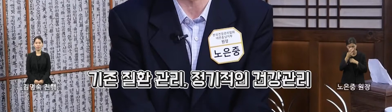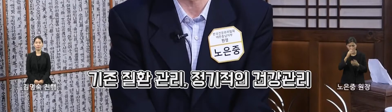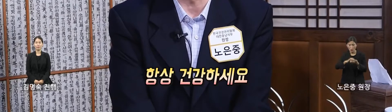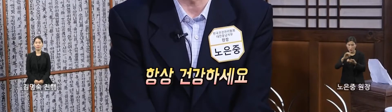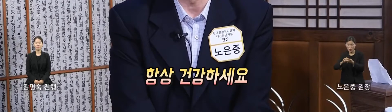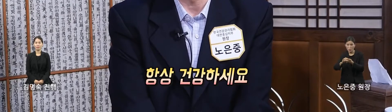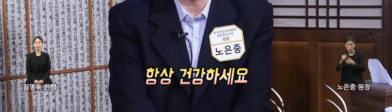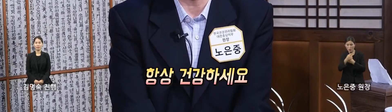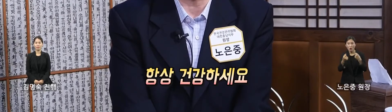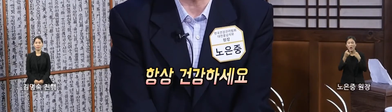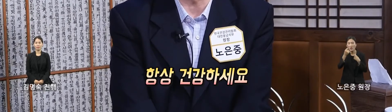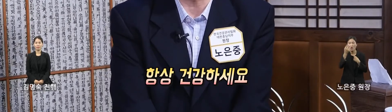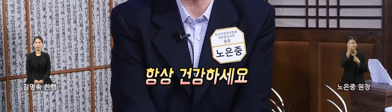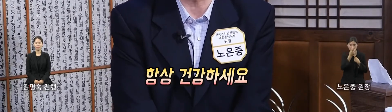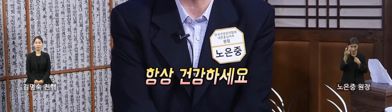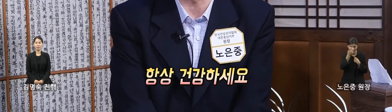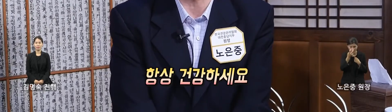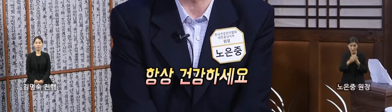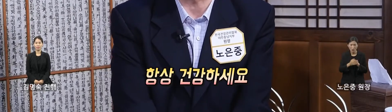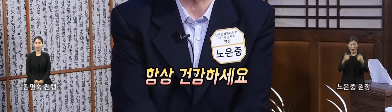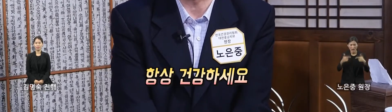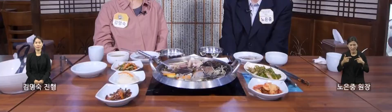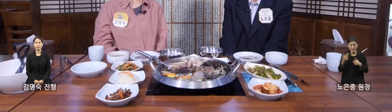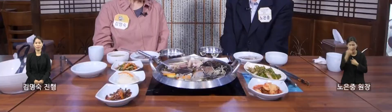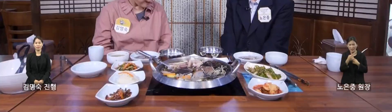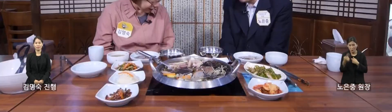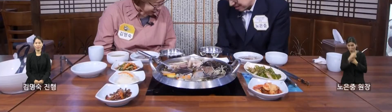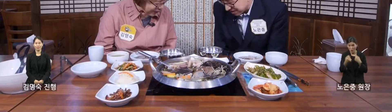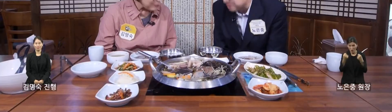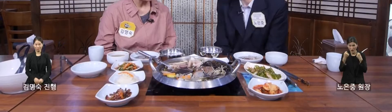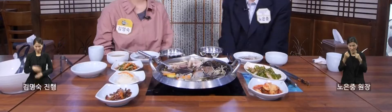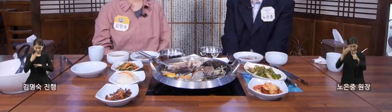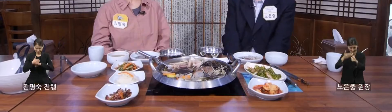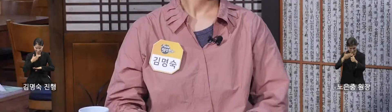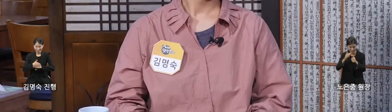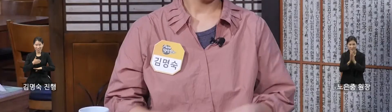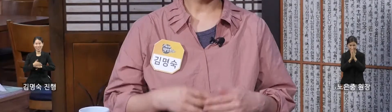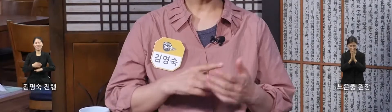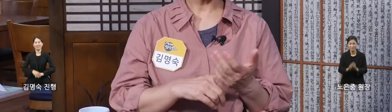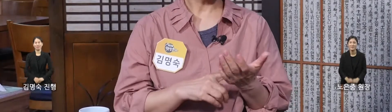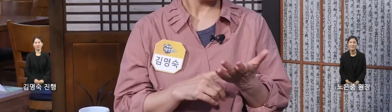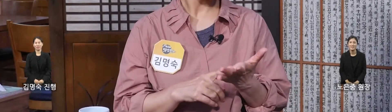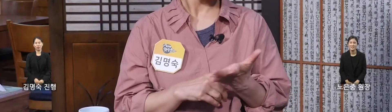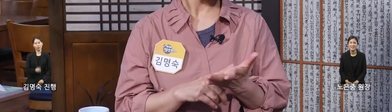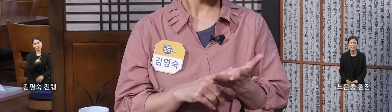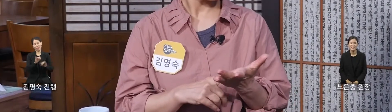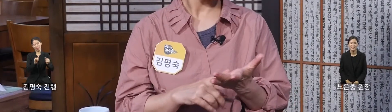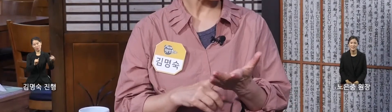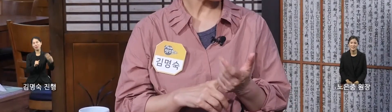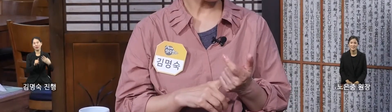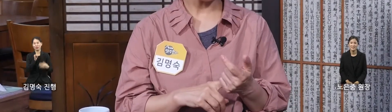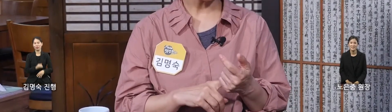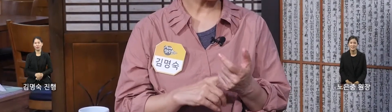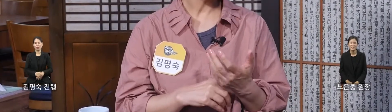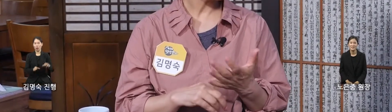통해서 항상 건강하시기를 기원하겠습니다. 네, 감사합니다. 감사합니다. 네. 어떤 분이 그런 말씀을 하셨어요. 네.